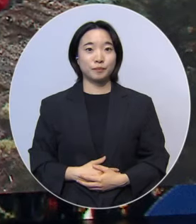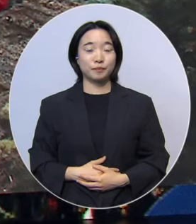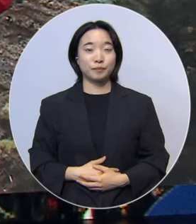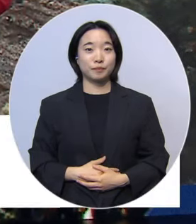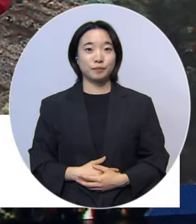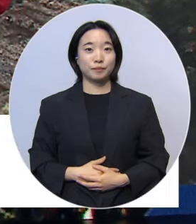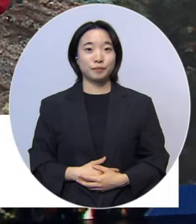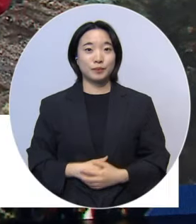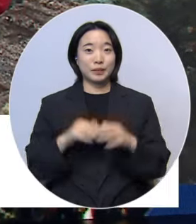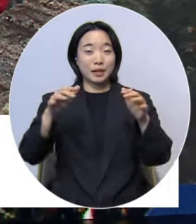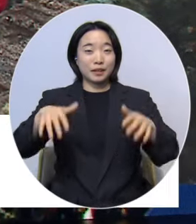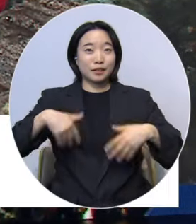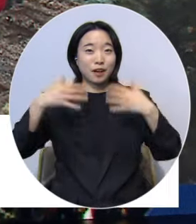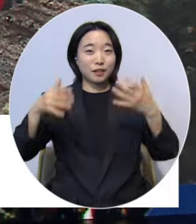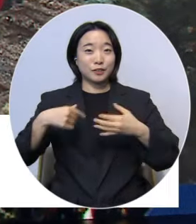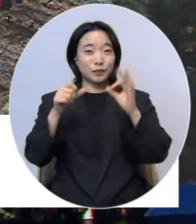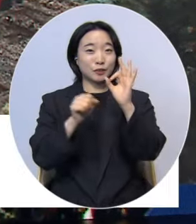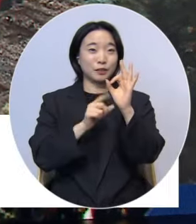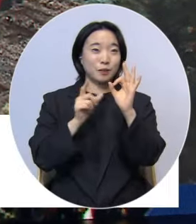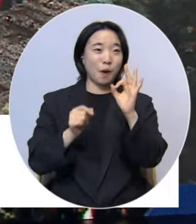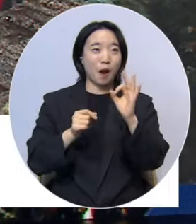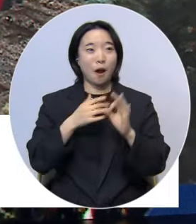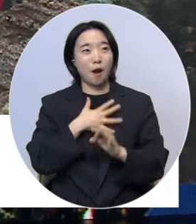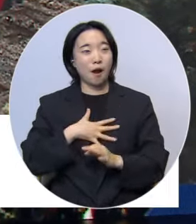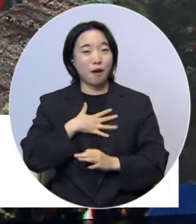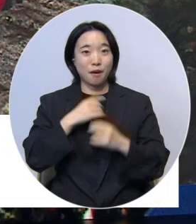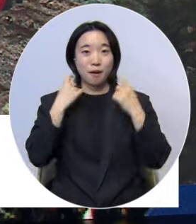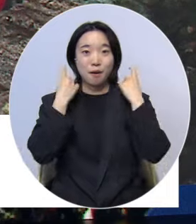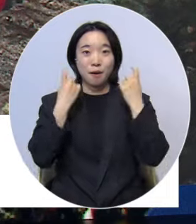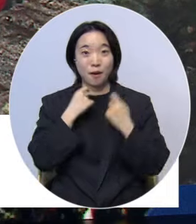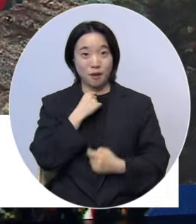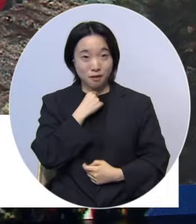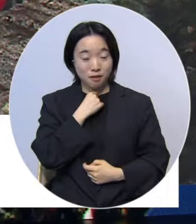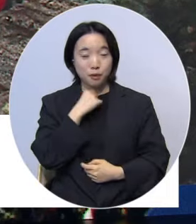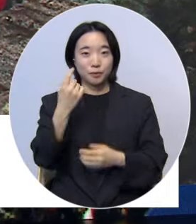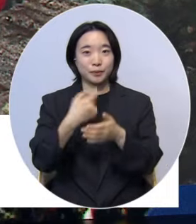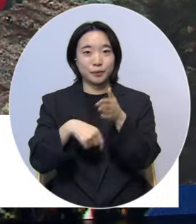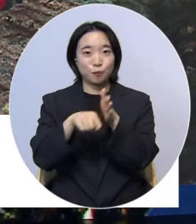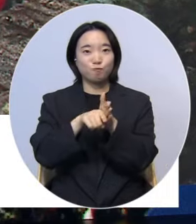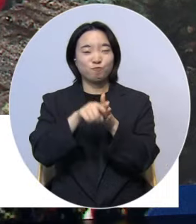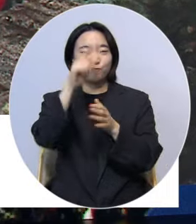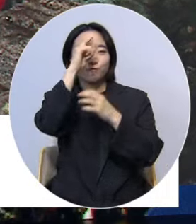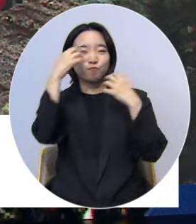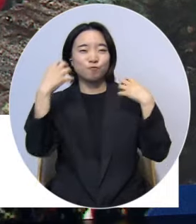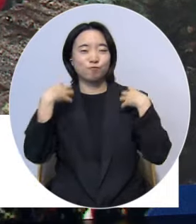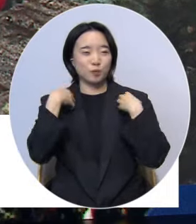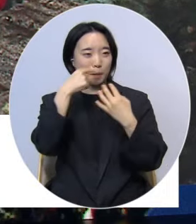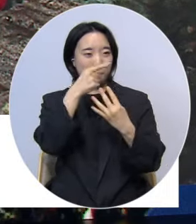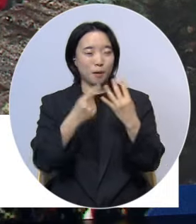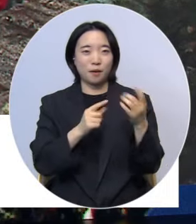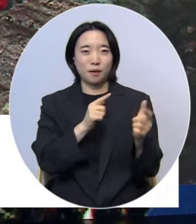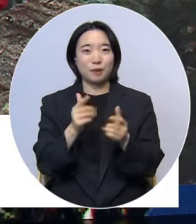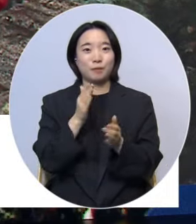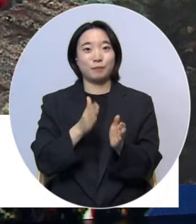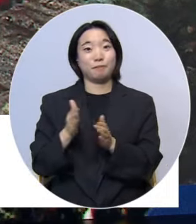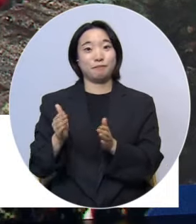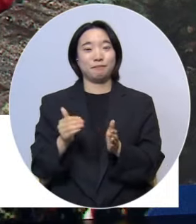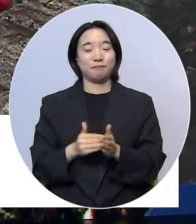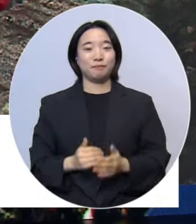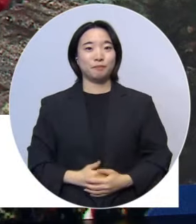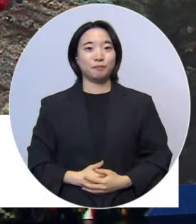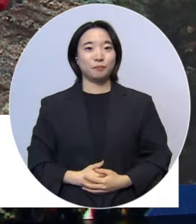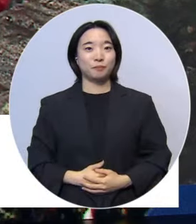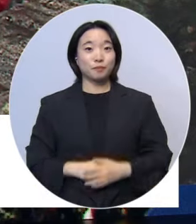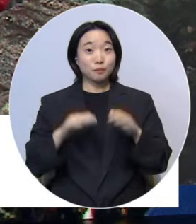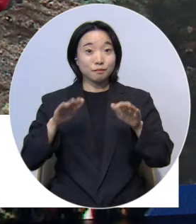무르익은 가을에 정치를 느끼고 싶은 여행객들을 위해 정부가 다양한 가을 여행 프로그램을 마련했습니다